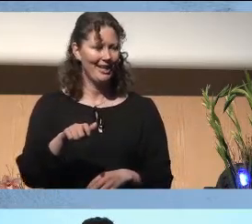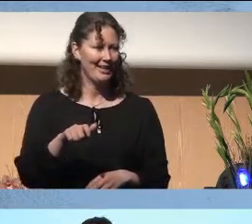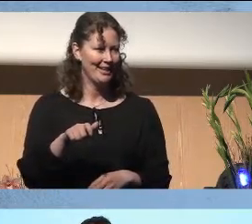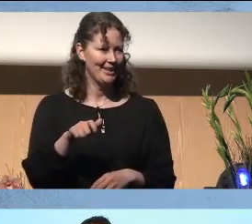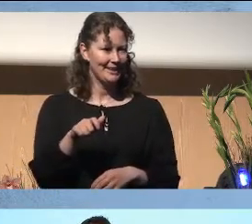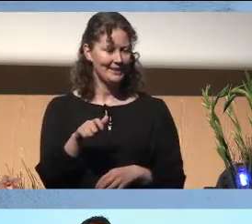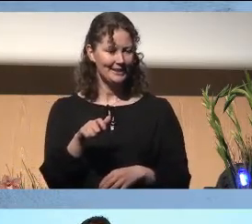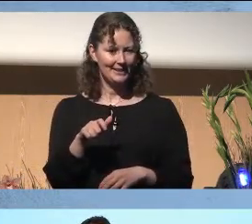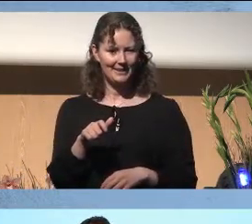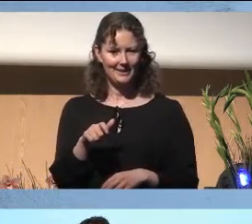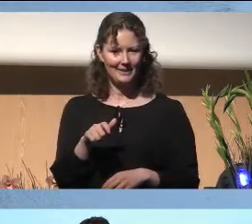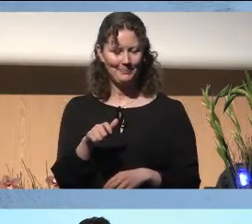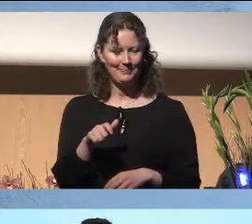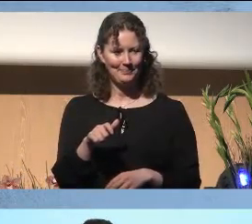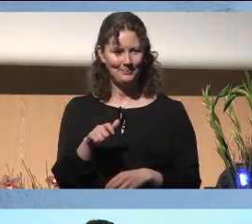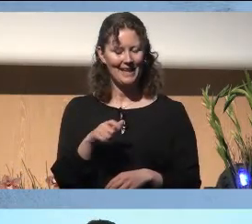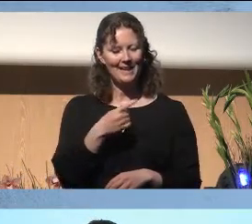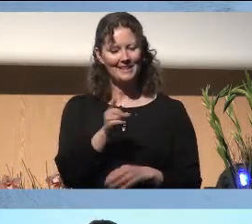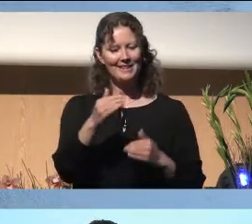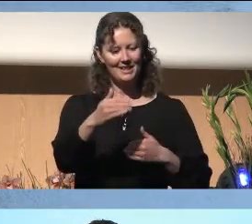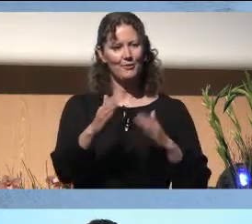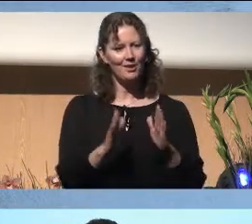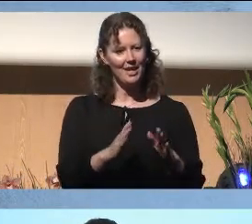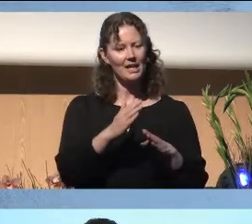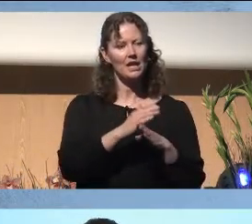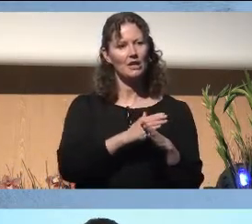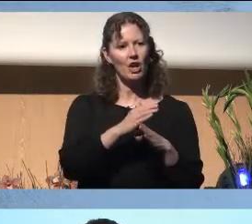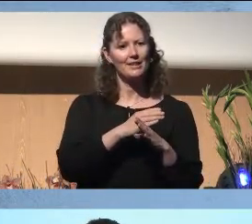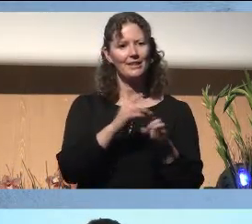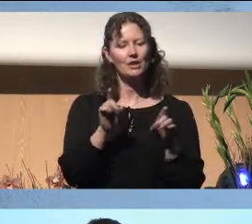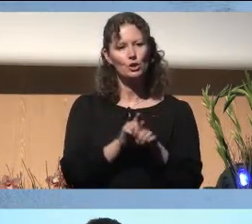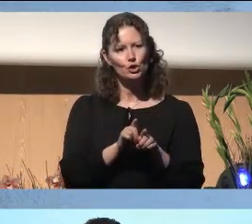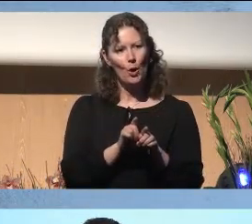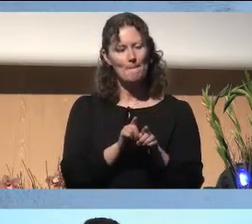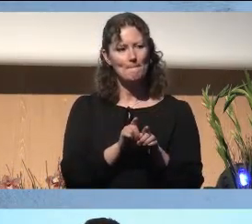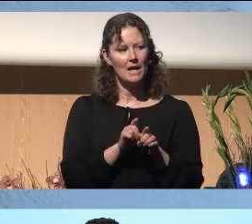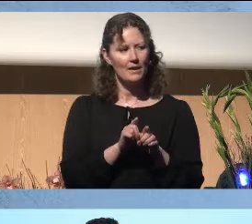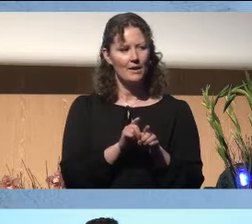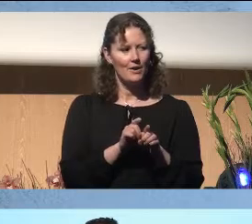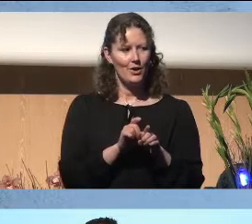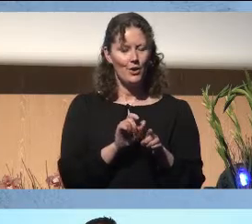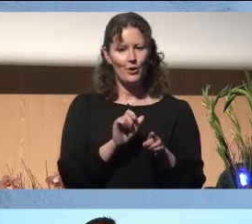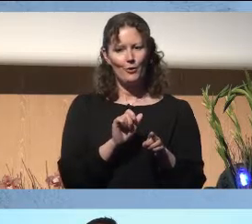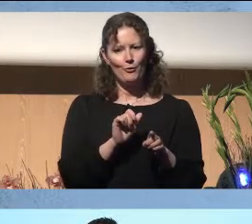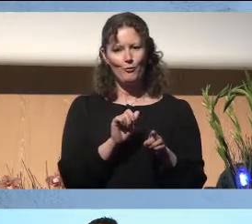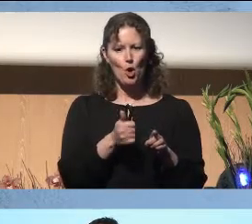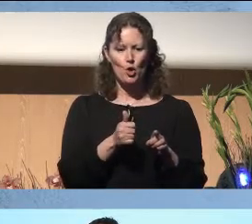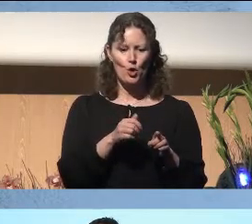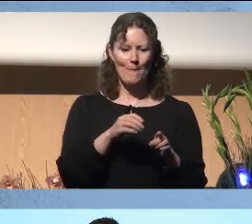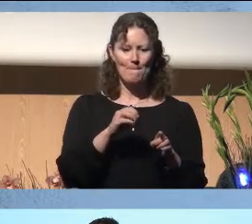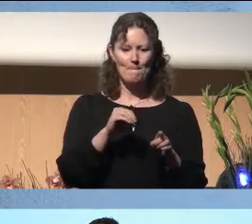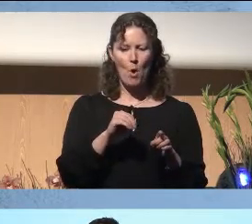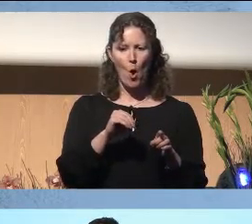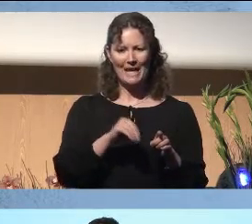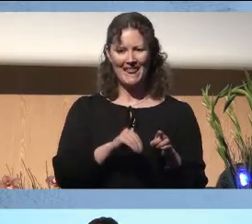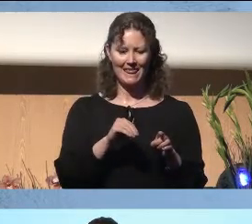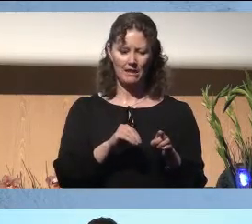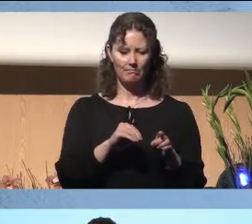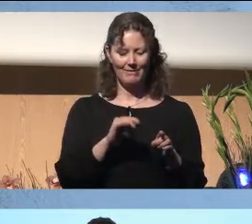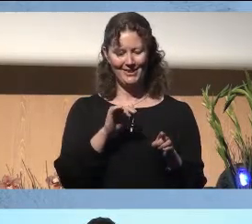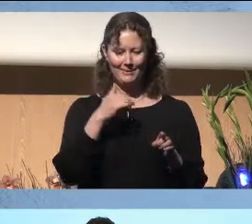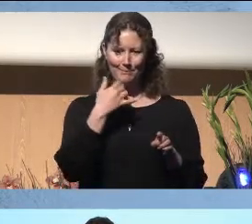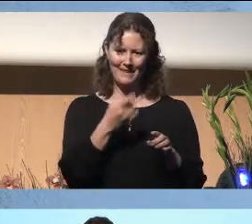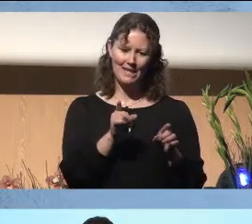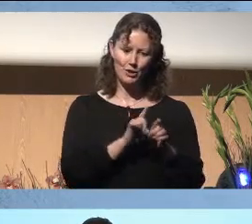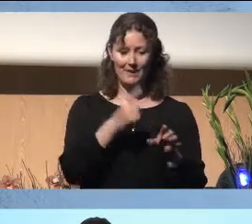mig. De definierar kvalitet som förmågan att det blir som man har tänkt sig. Var ni med på